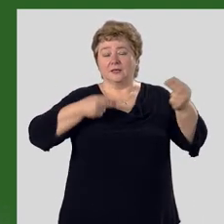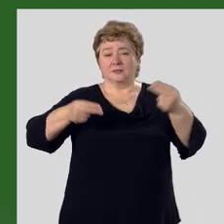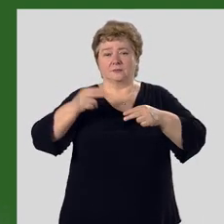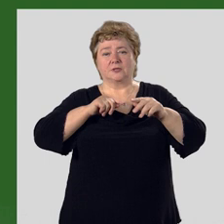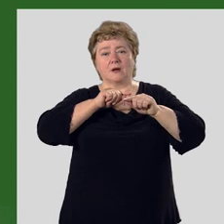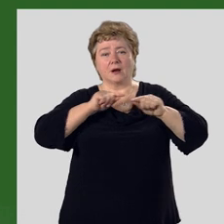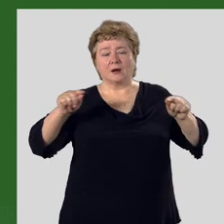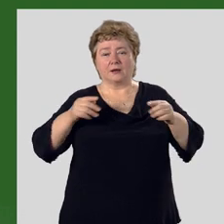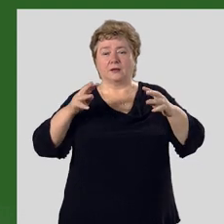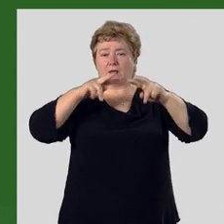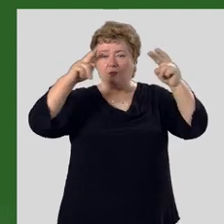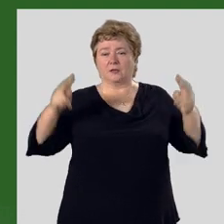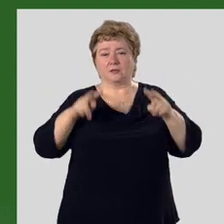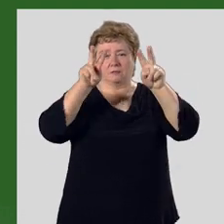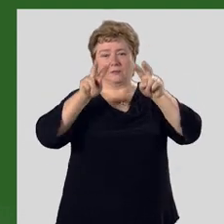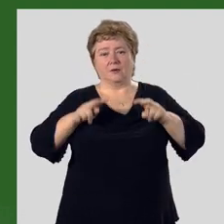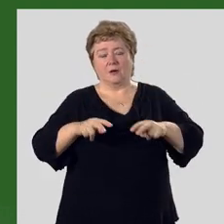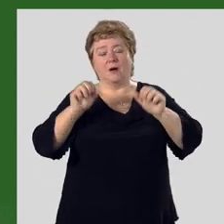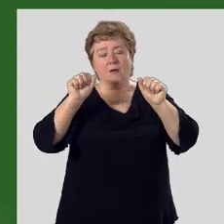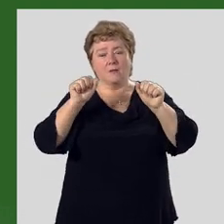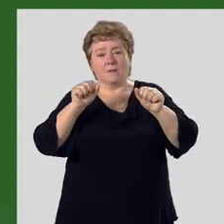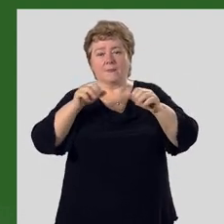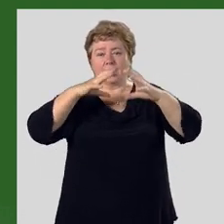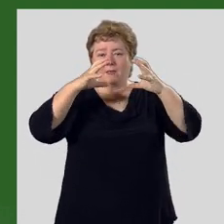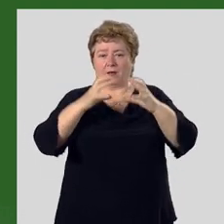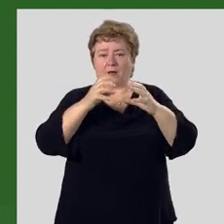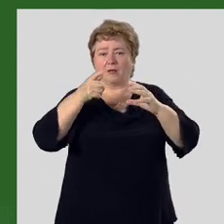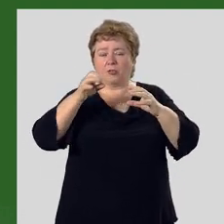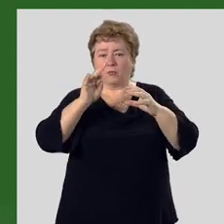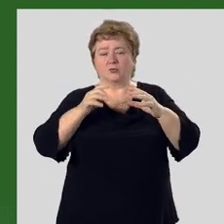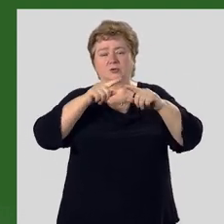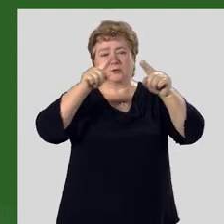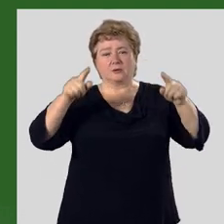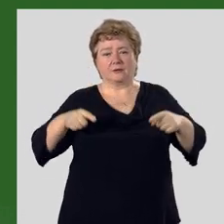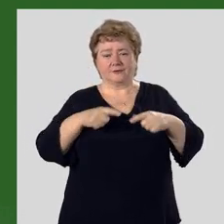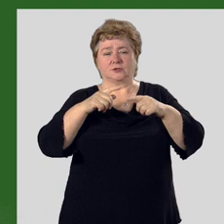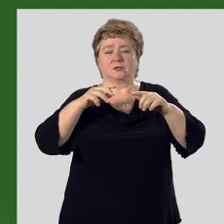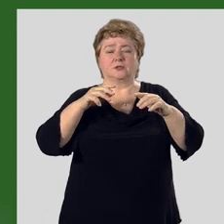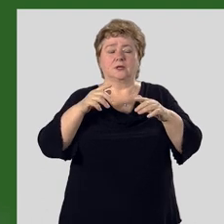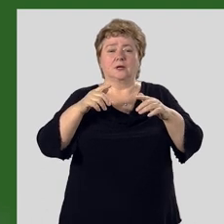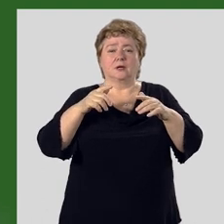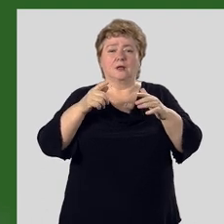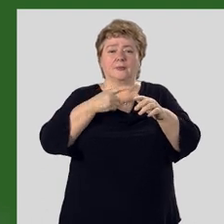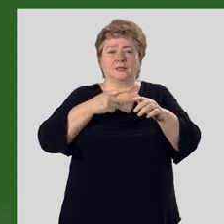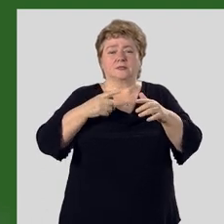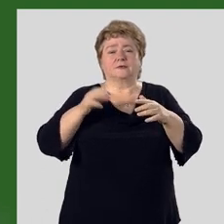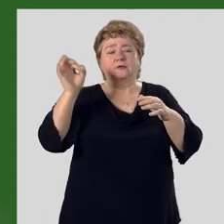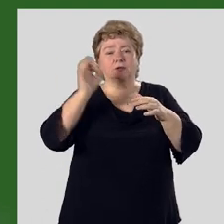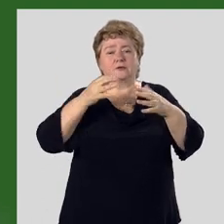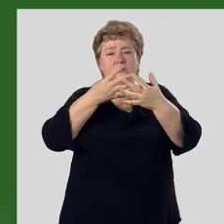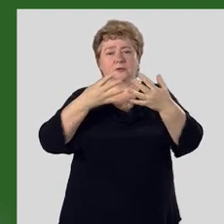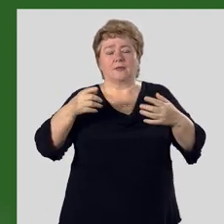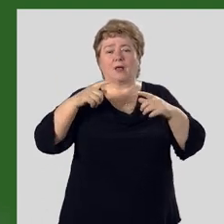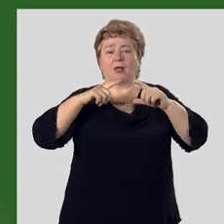Изображение линий меридианов и параллелей на глобусе и на географических картах называют градусной сеткой.